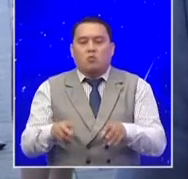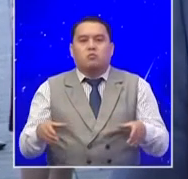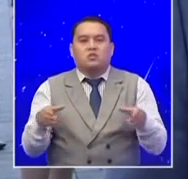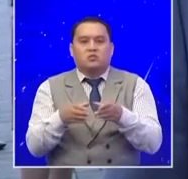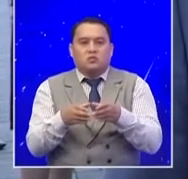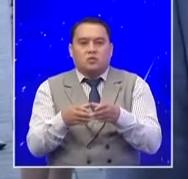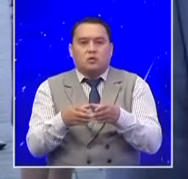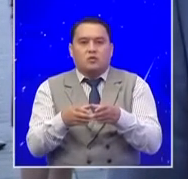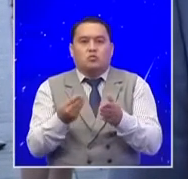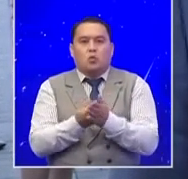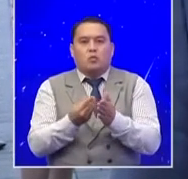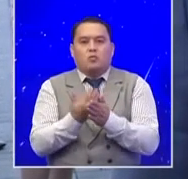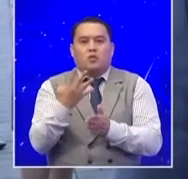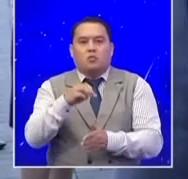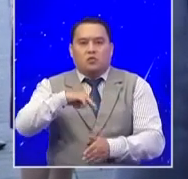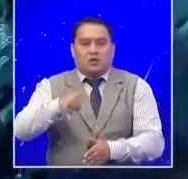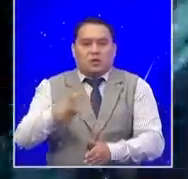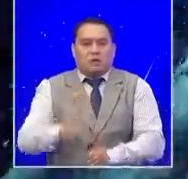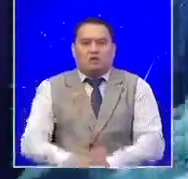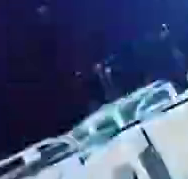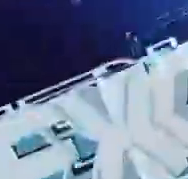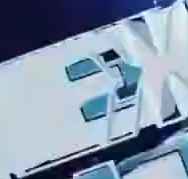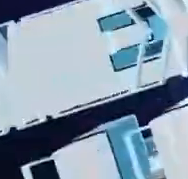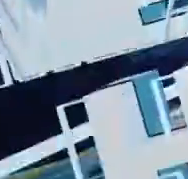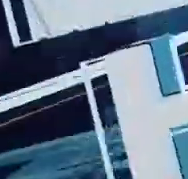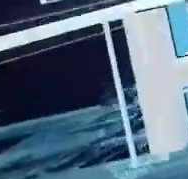называется, на сумму более 5 миллионов тенге.